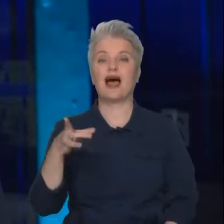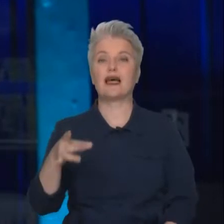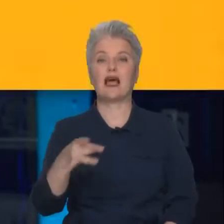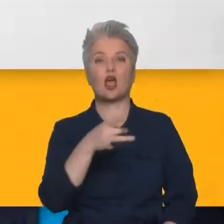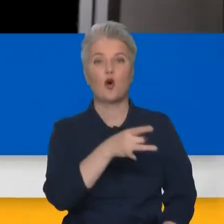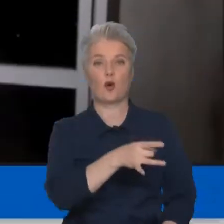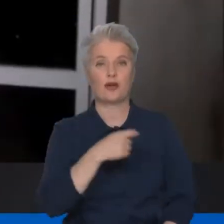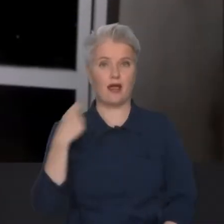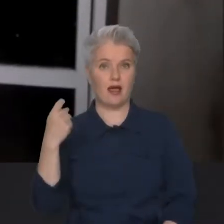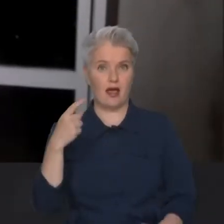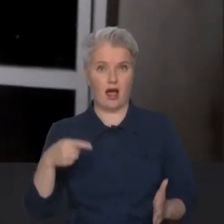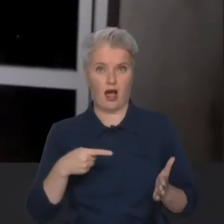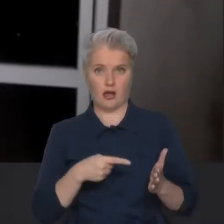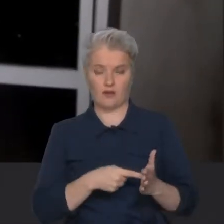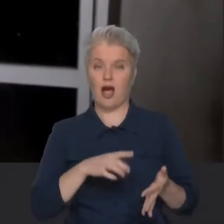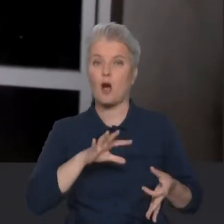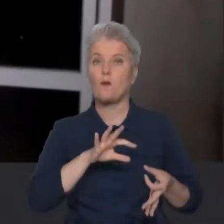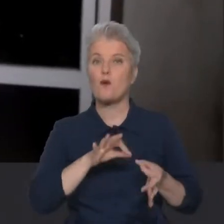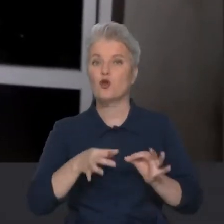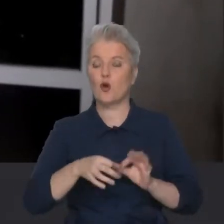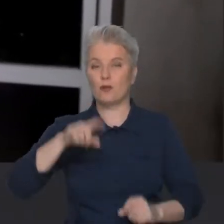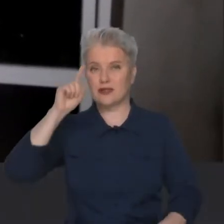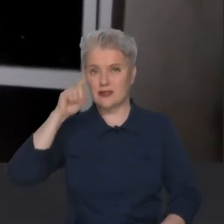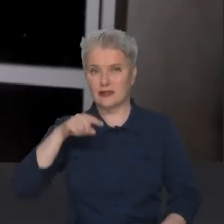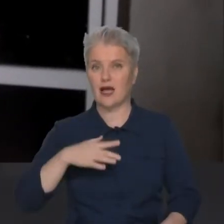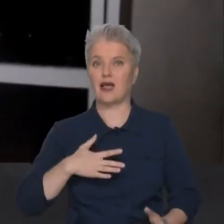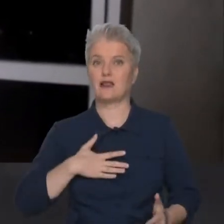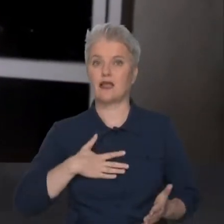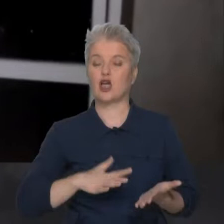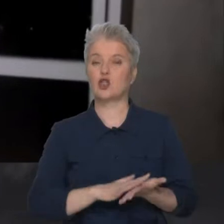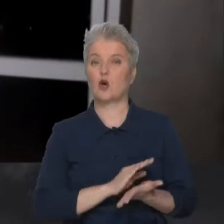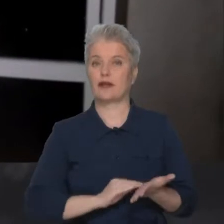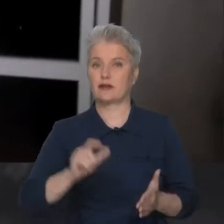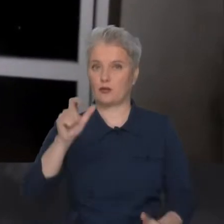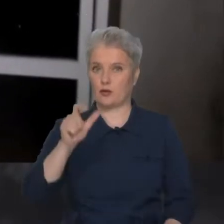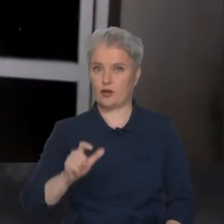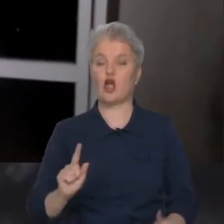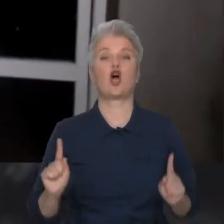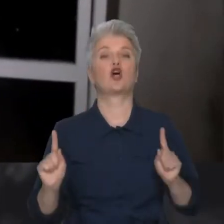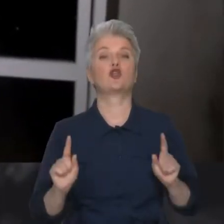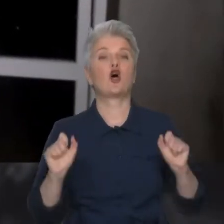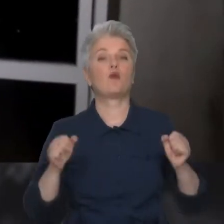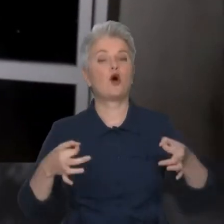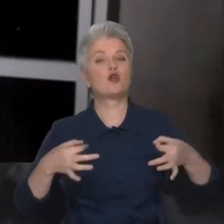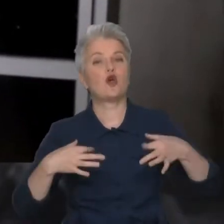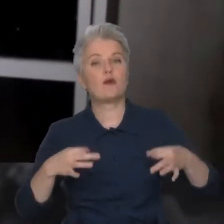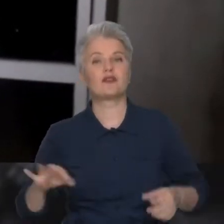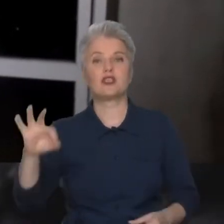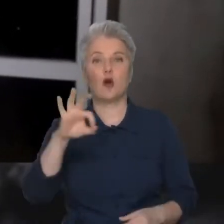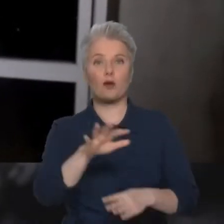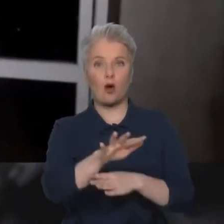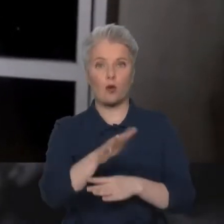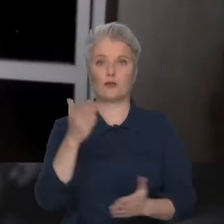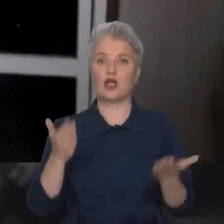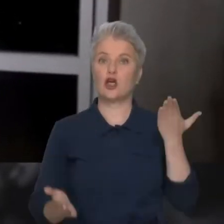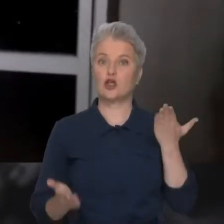В'ячеслав Маврич. Він з нами на прямому зв'язку. Слава, вітаю. Що можеш розповісти про обстріли, чи є поранені?